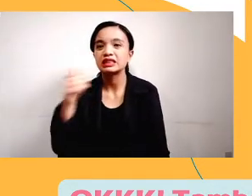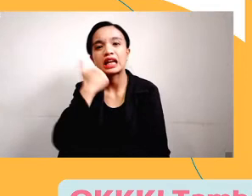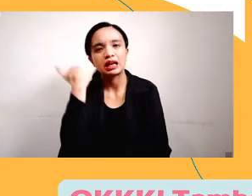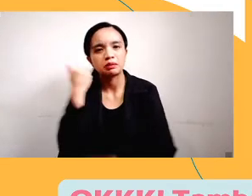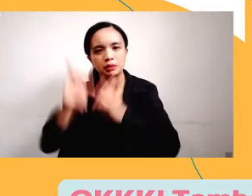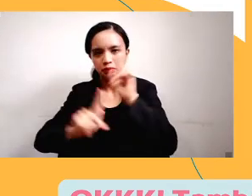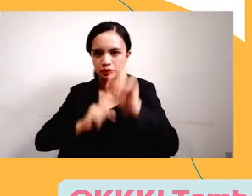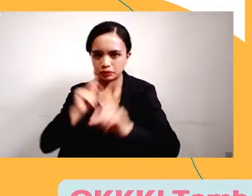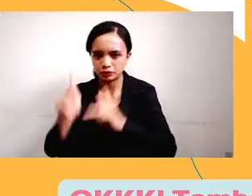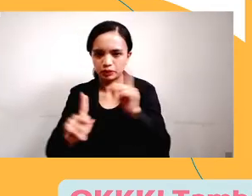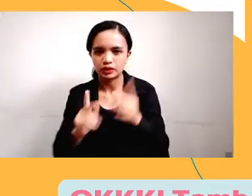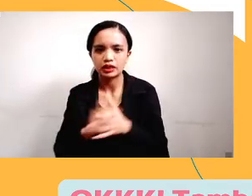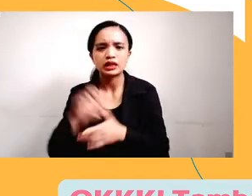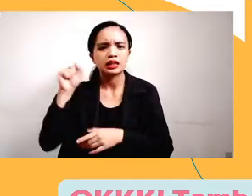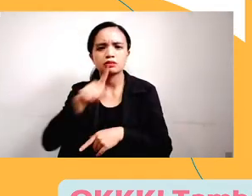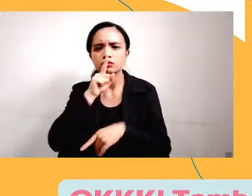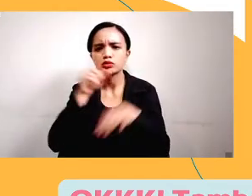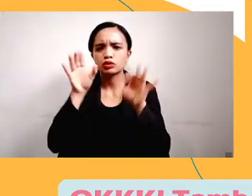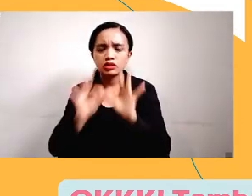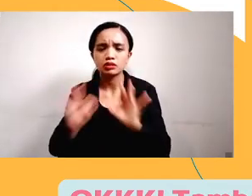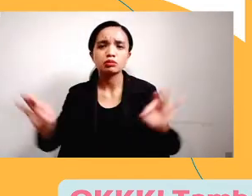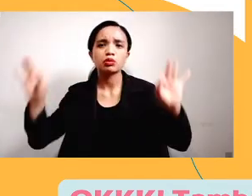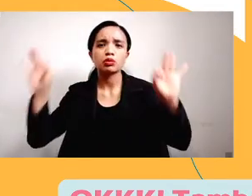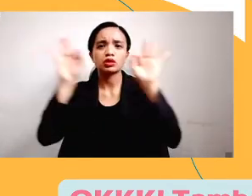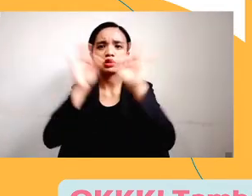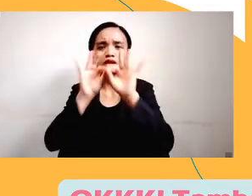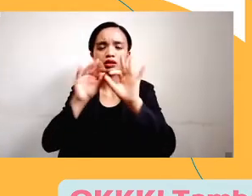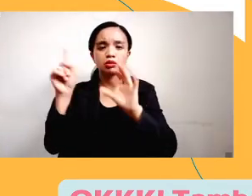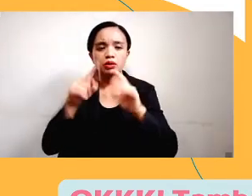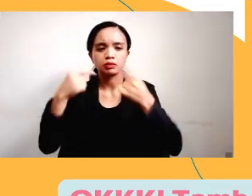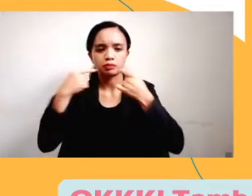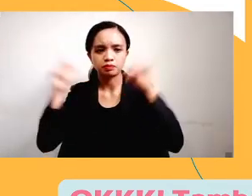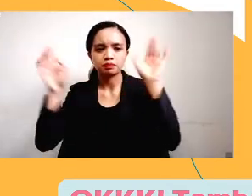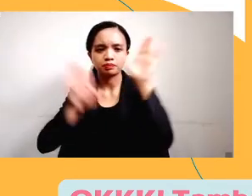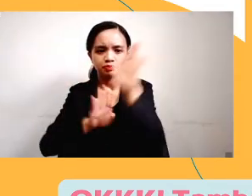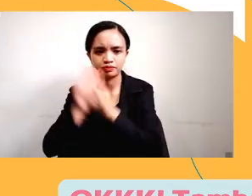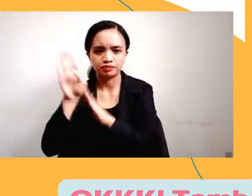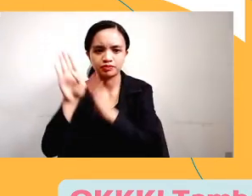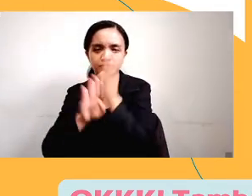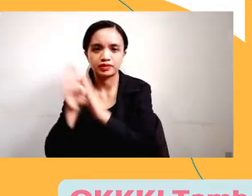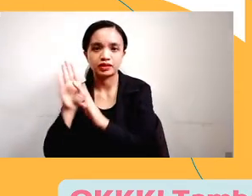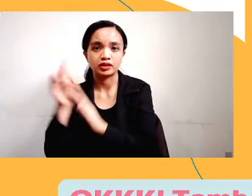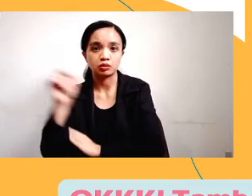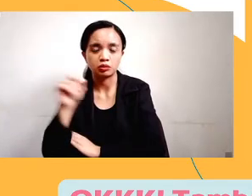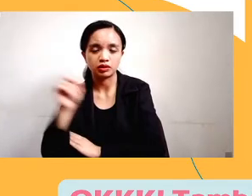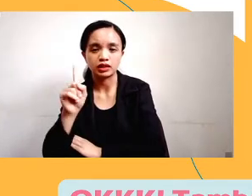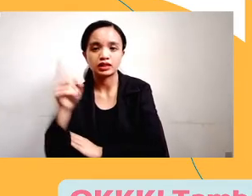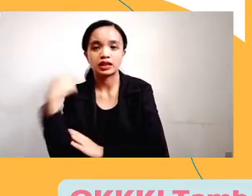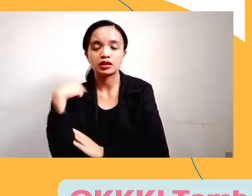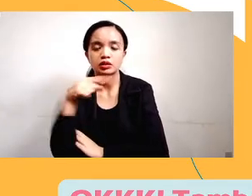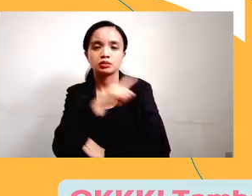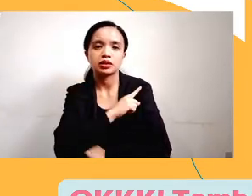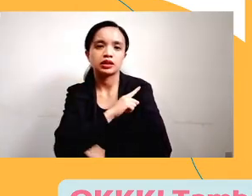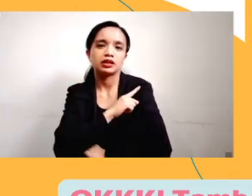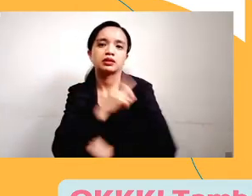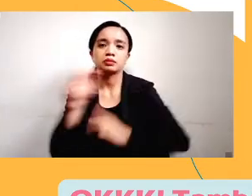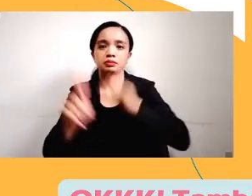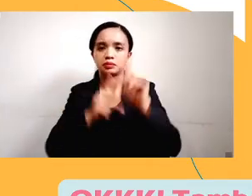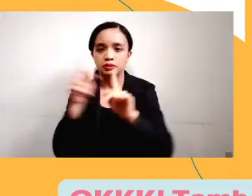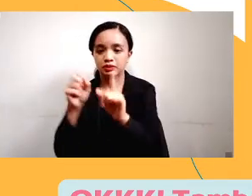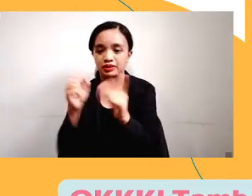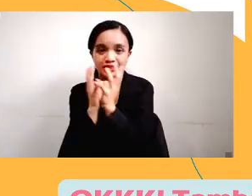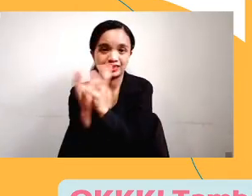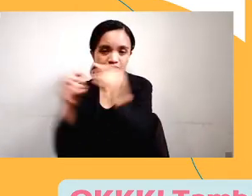syempre, mahalaga yung ating pag-unlad bilang mga mamamayan ng ating pamayanan.